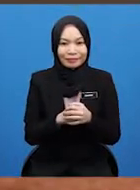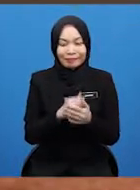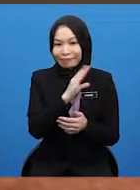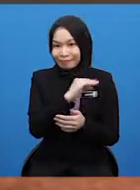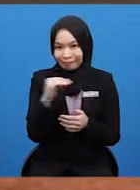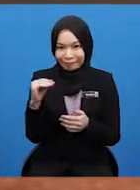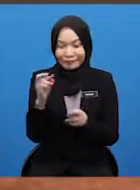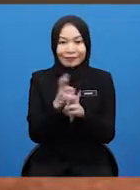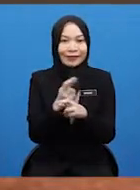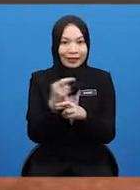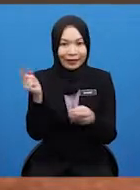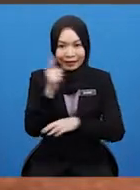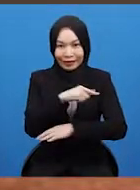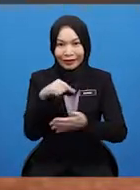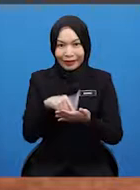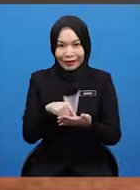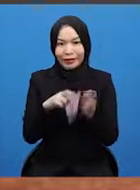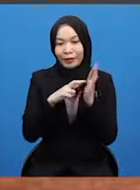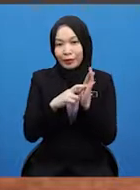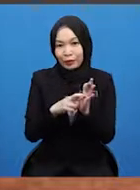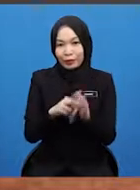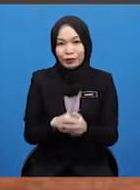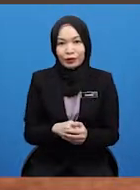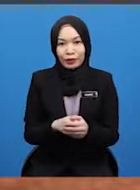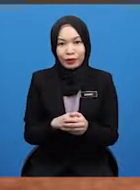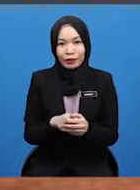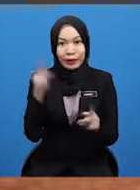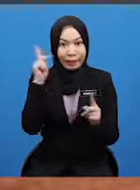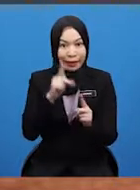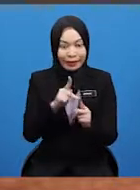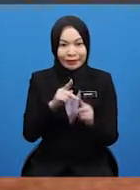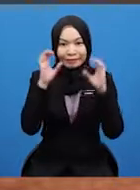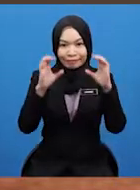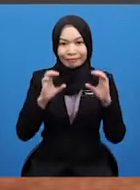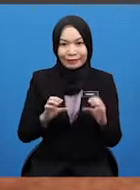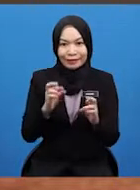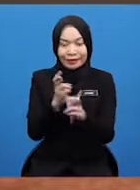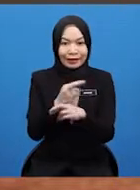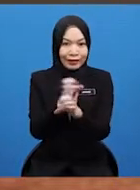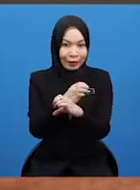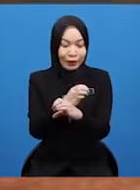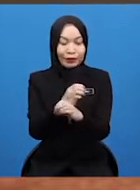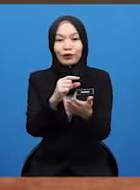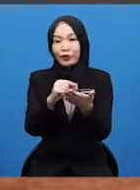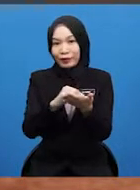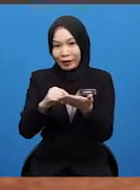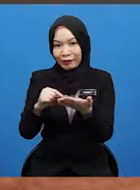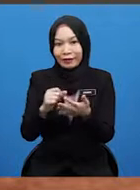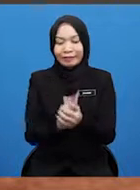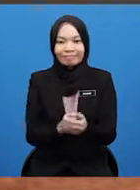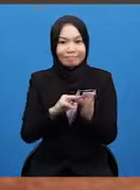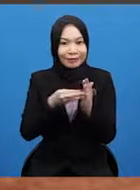Dan perekaan kali ini merujuk kepada kaedah reka bentuk grafik. Maksud reka bentuk grafik